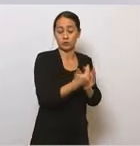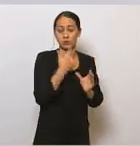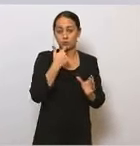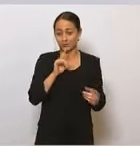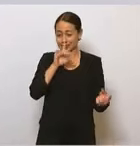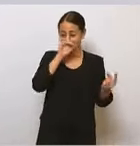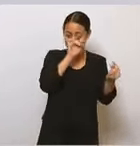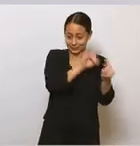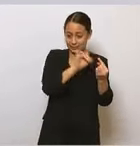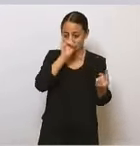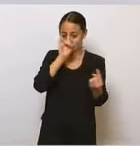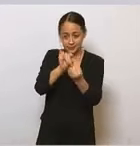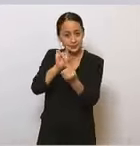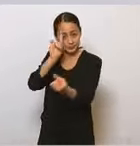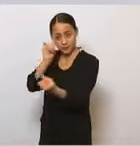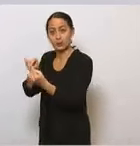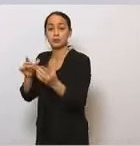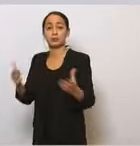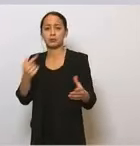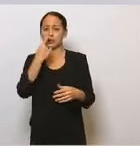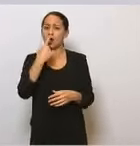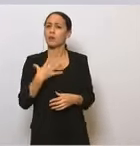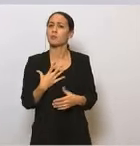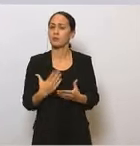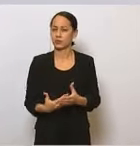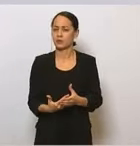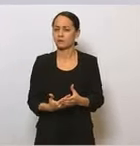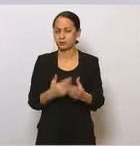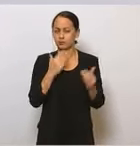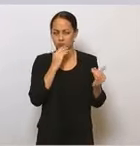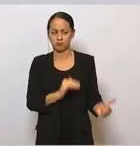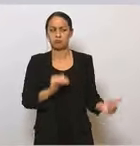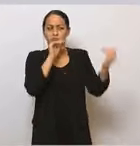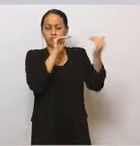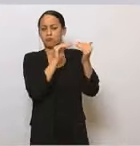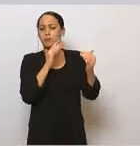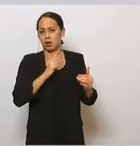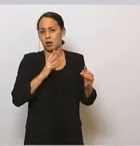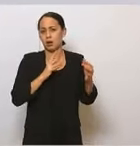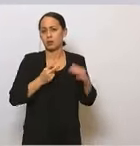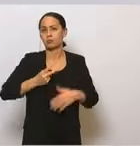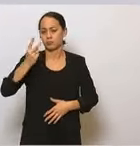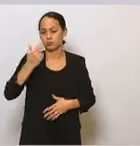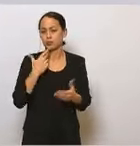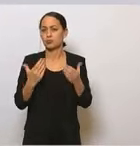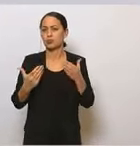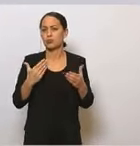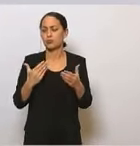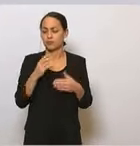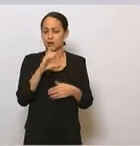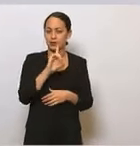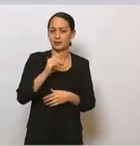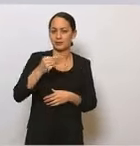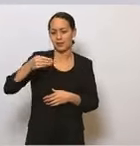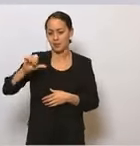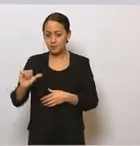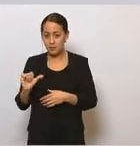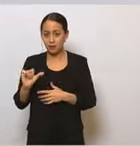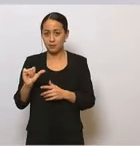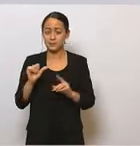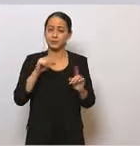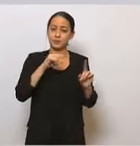Je pense qu'il y a plus d'alignement que ce que l'on a pu dire entre le DMA et la loi